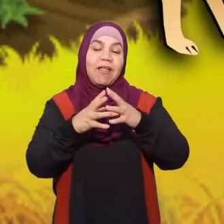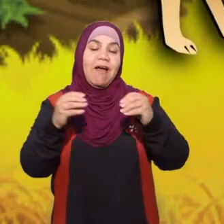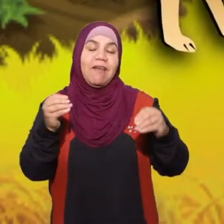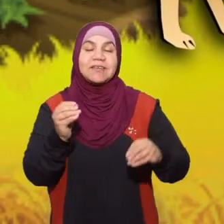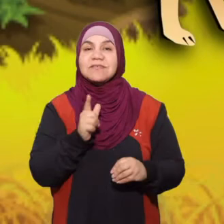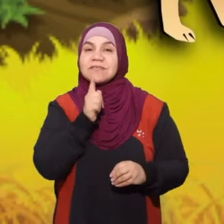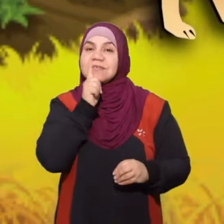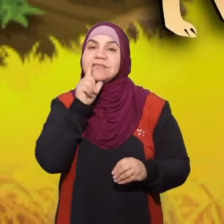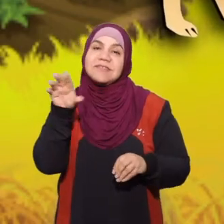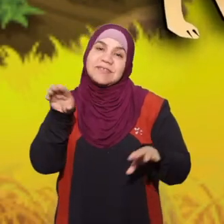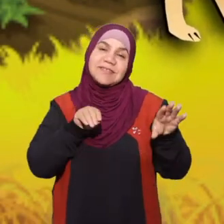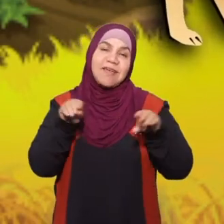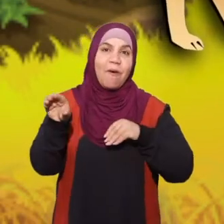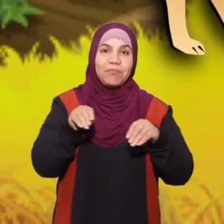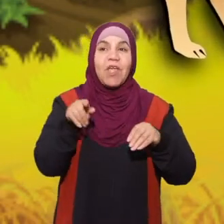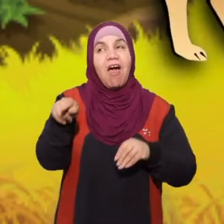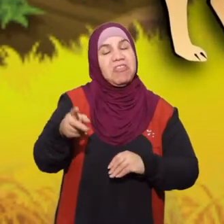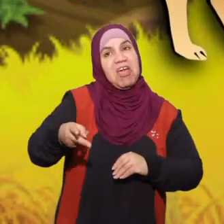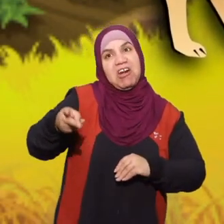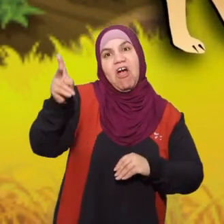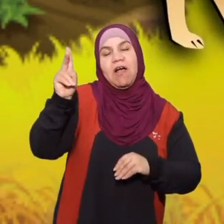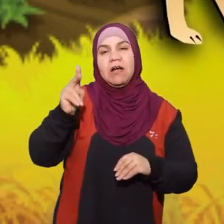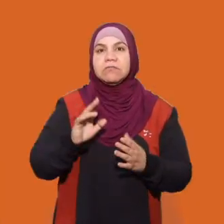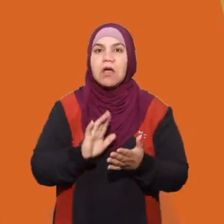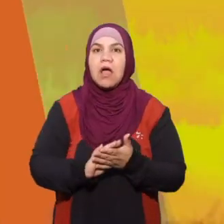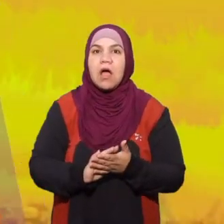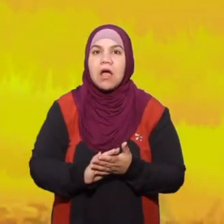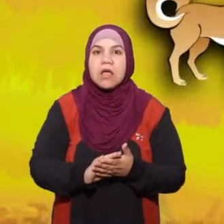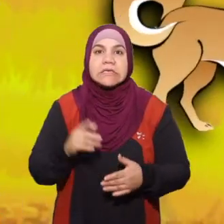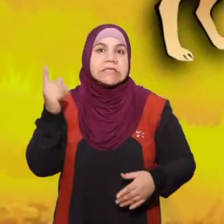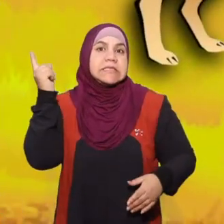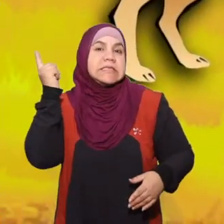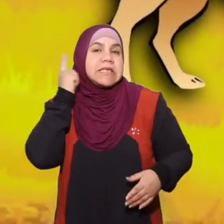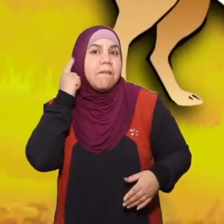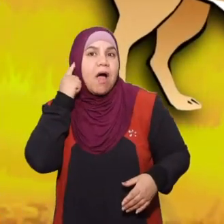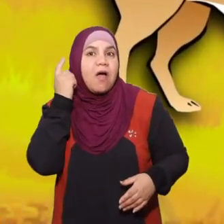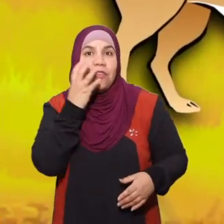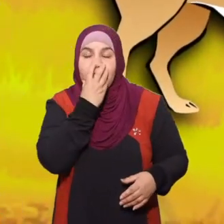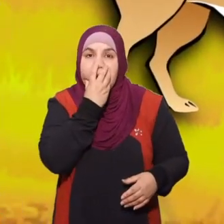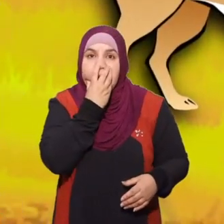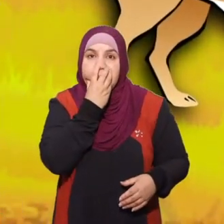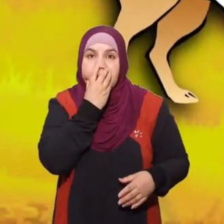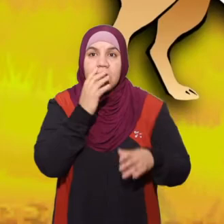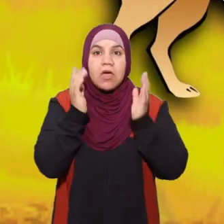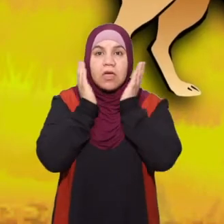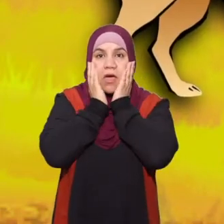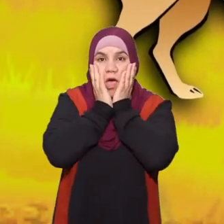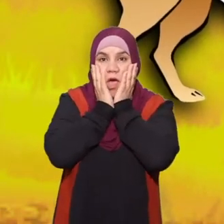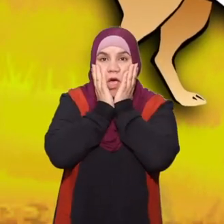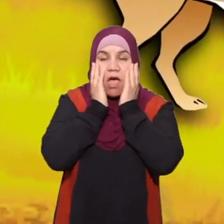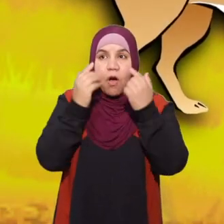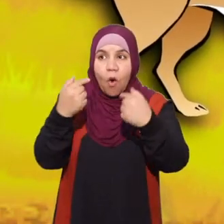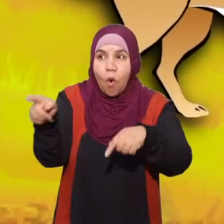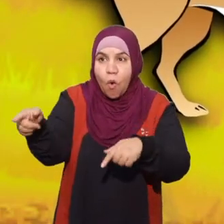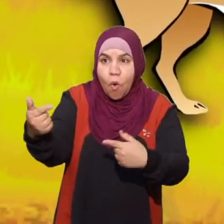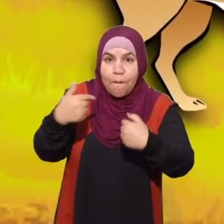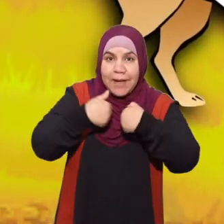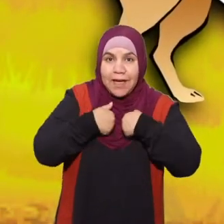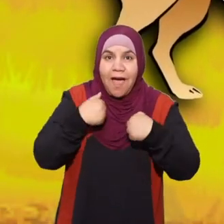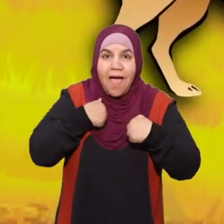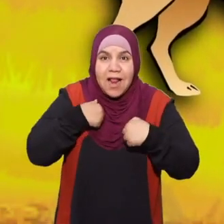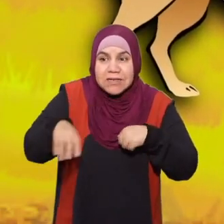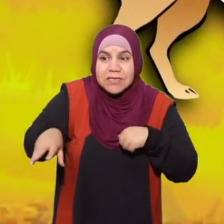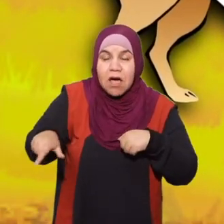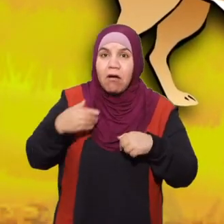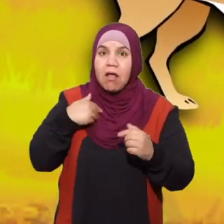تنتهي القصة، أليس هذا رائعاً؟ بالصدفة كان الذئب قريباً جداً، سمع ما